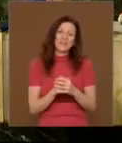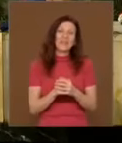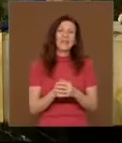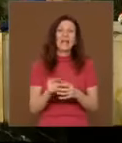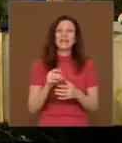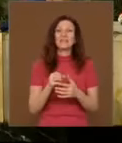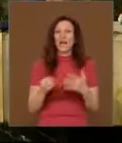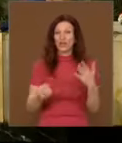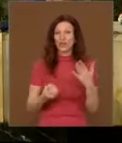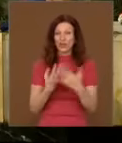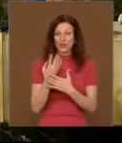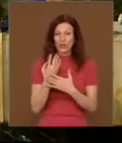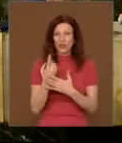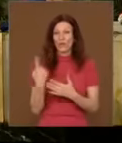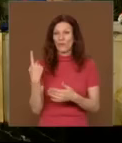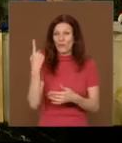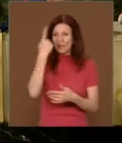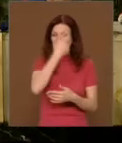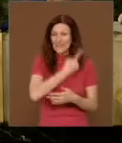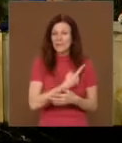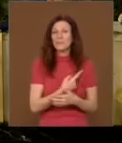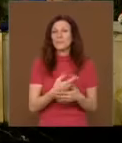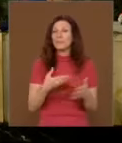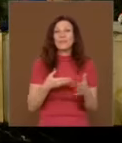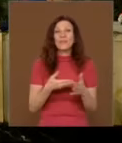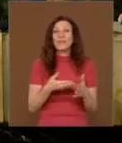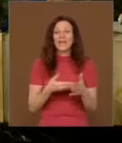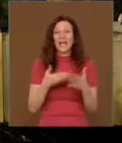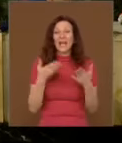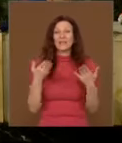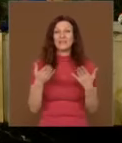на новия ден. И затова и